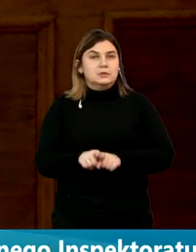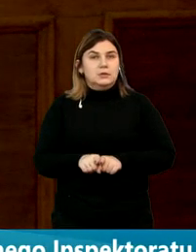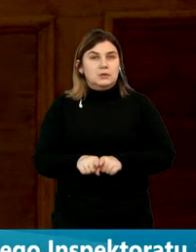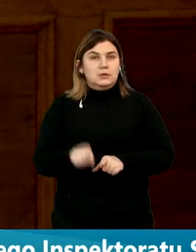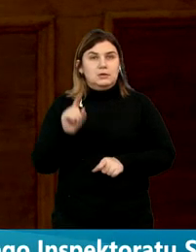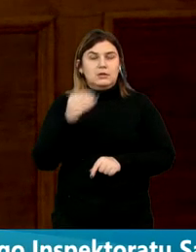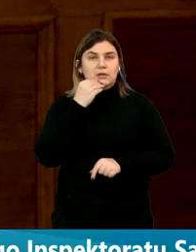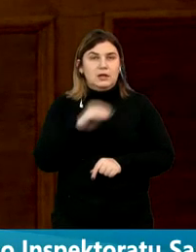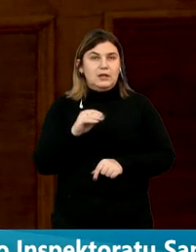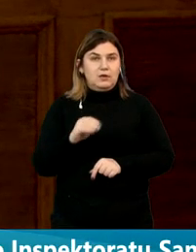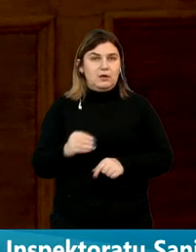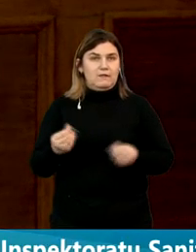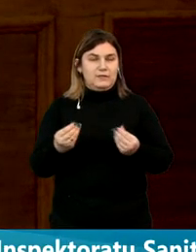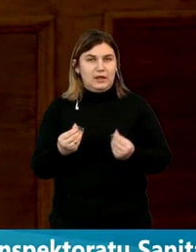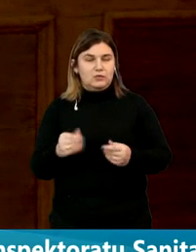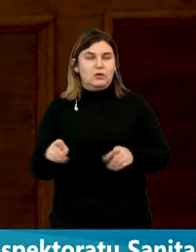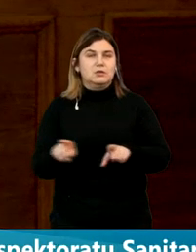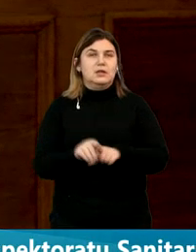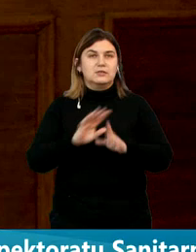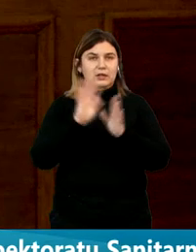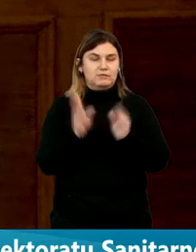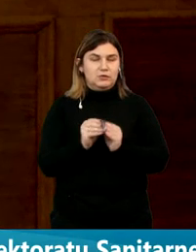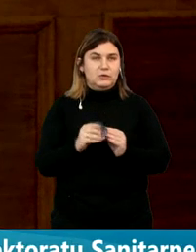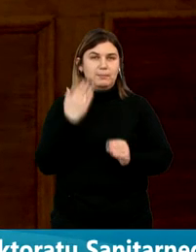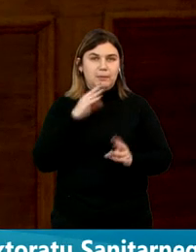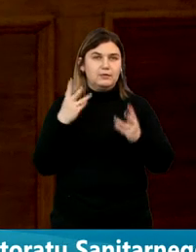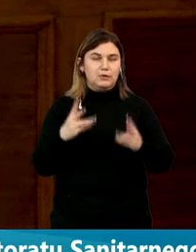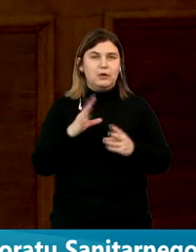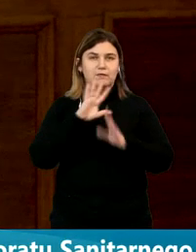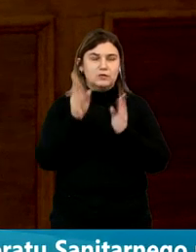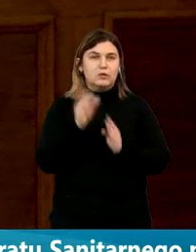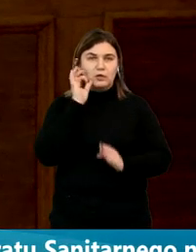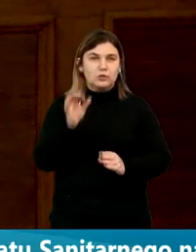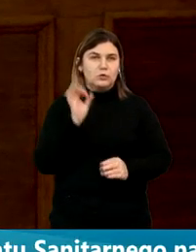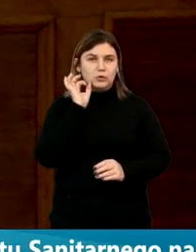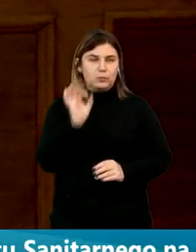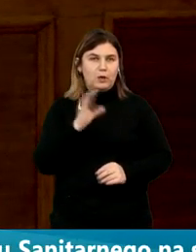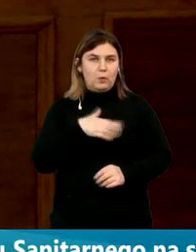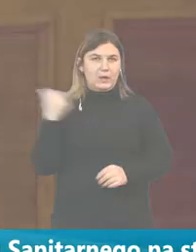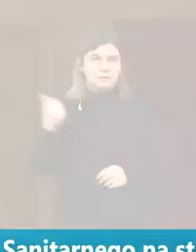najlepszej kondycji finansowej, bo to też dla nas wszystkich jest bardzo, bardzo ważne. Wszystkiego dobrego, miłego weekendu.